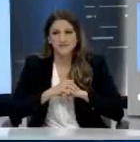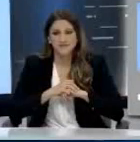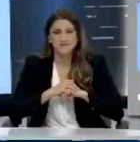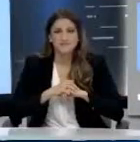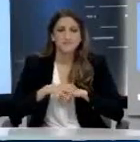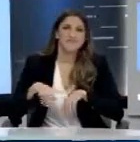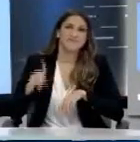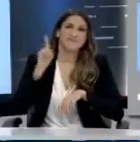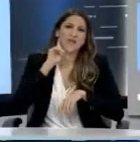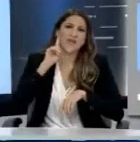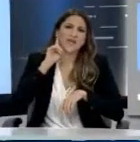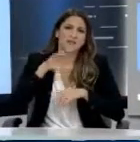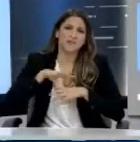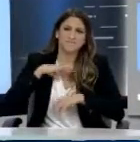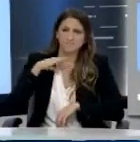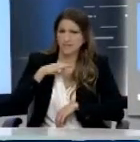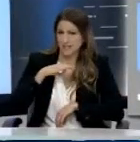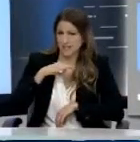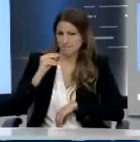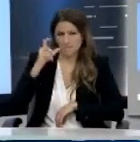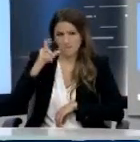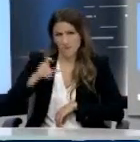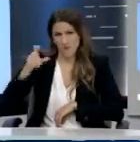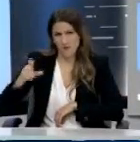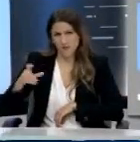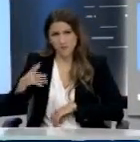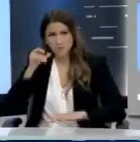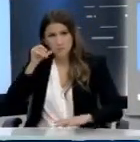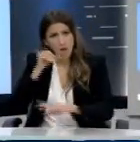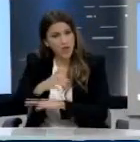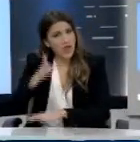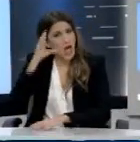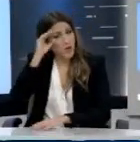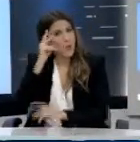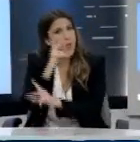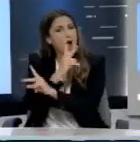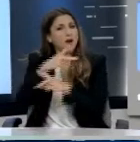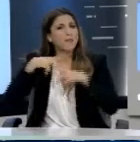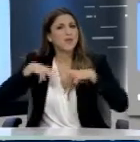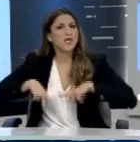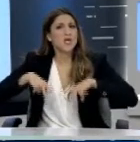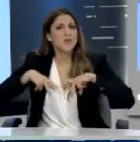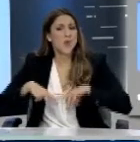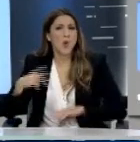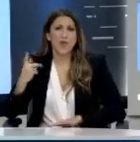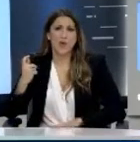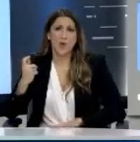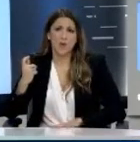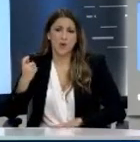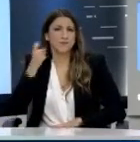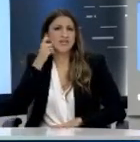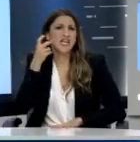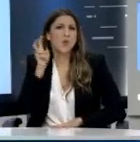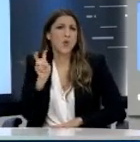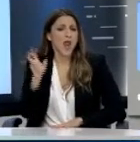Κύριοι βουλευτές, ακούω πάντα με πολύ προσοχή τον Υπουργό Αναπληρωτή, τον κύριο Χουλιαράκη,